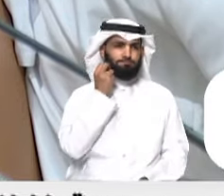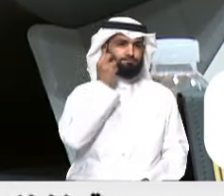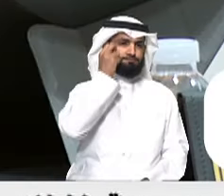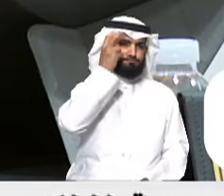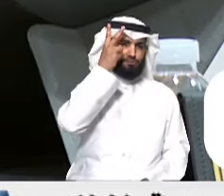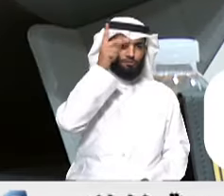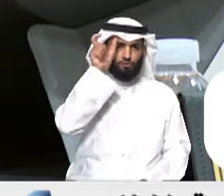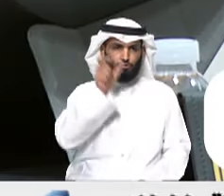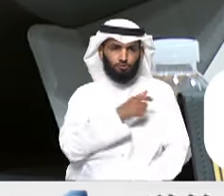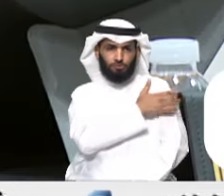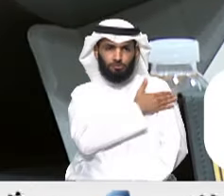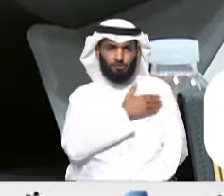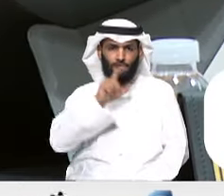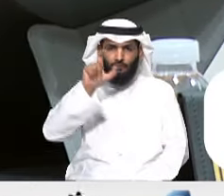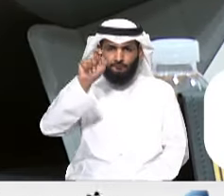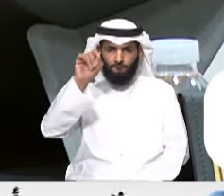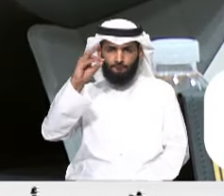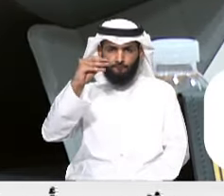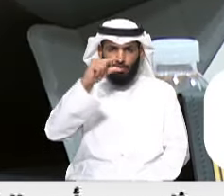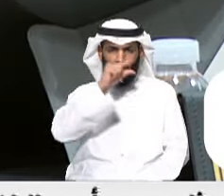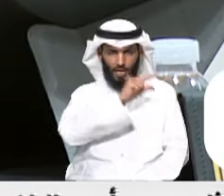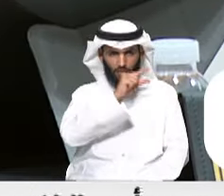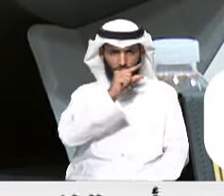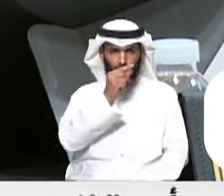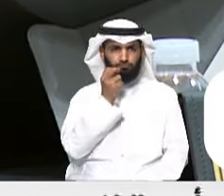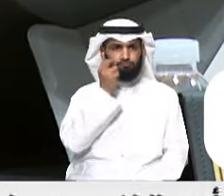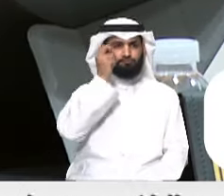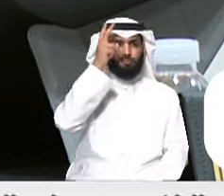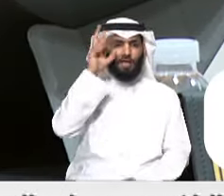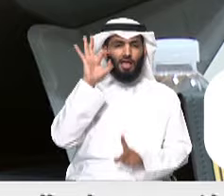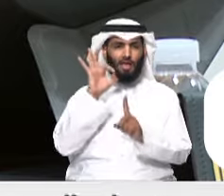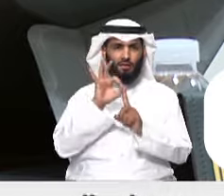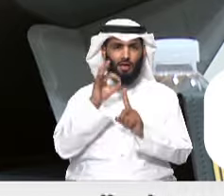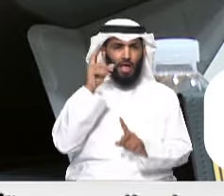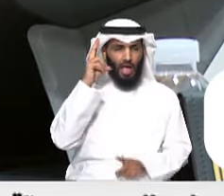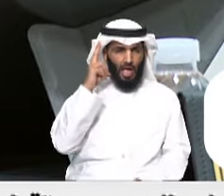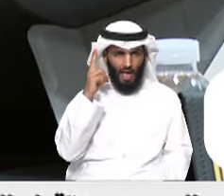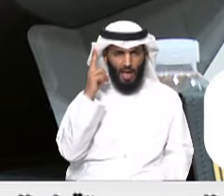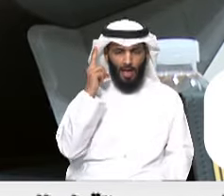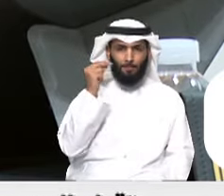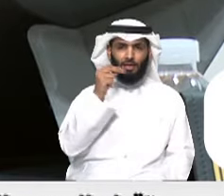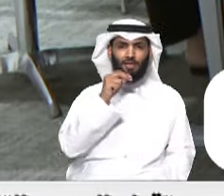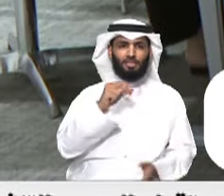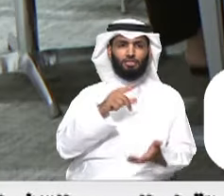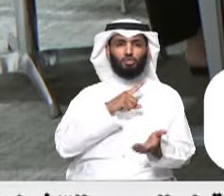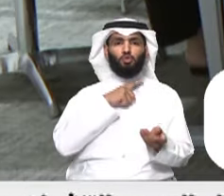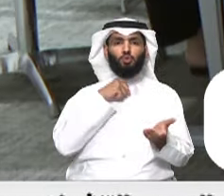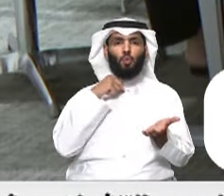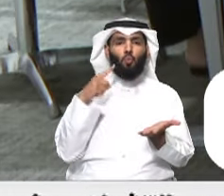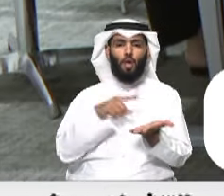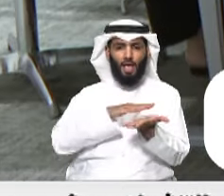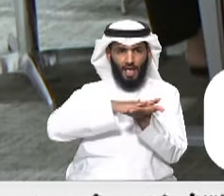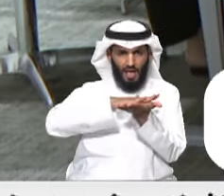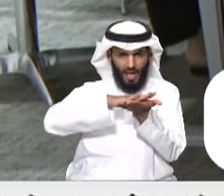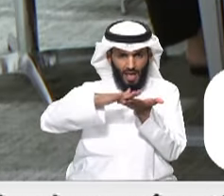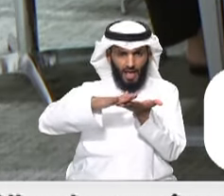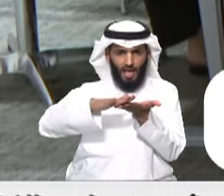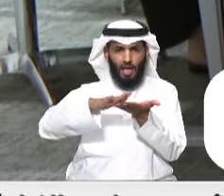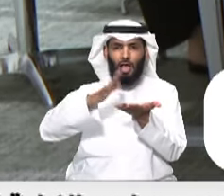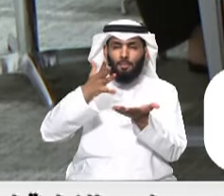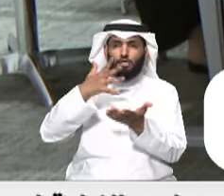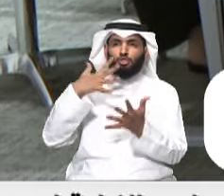البلدي فهد مساعد العبد الجادر بتخصيص ساحات الشويخ الصناعيه لادارتها عن طريق